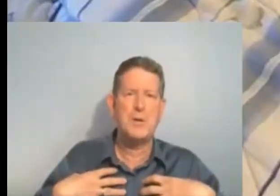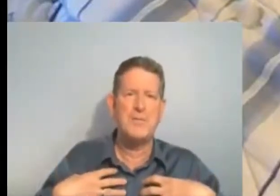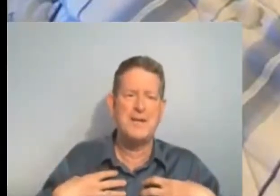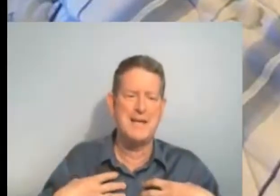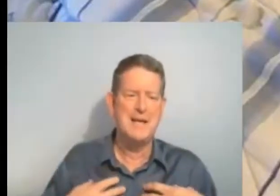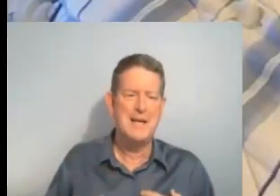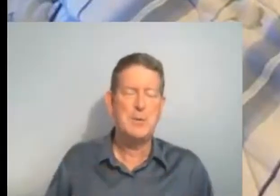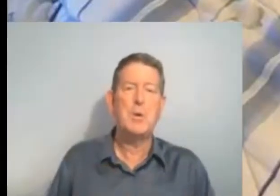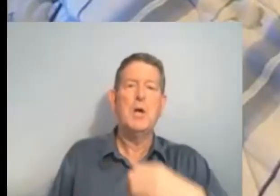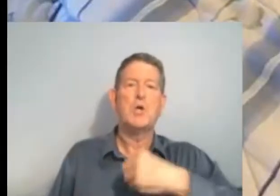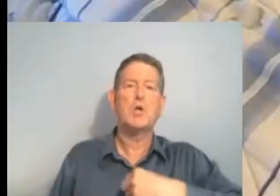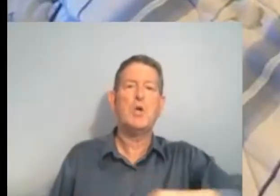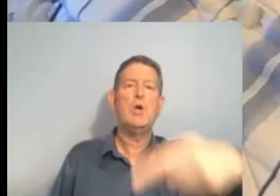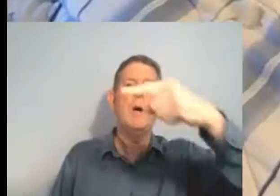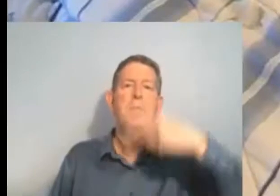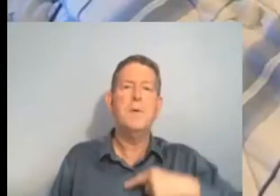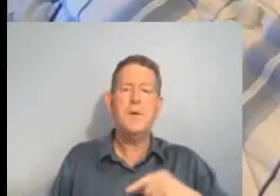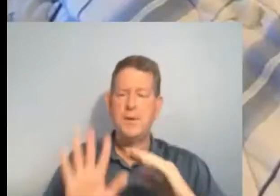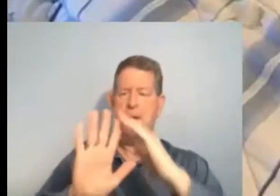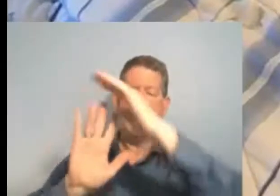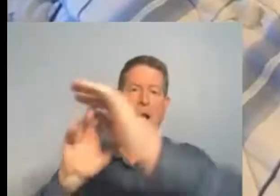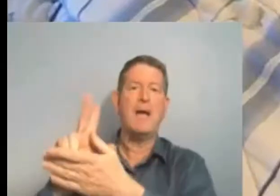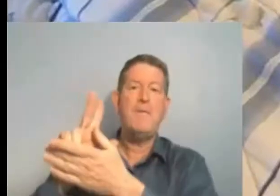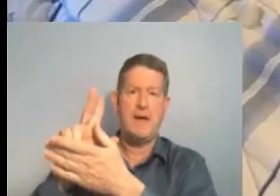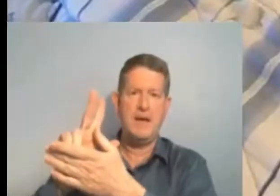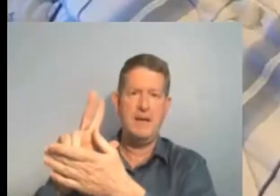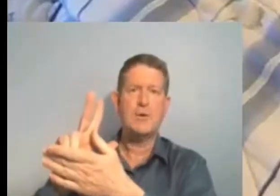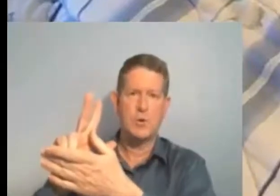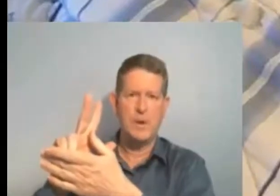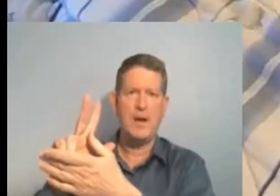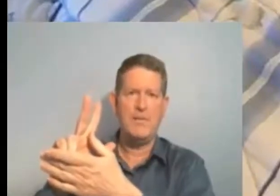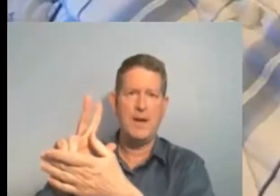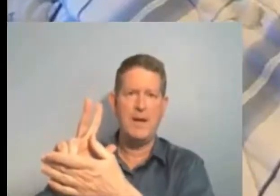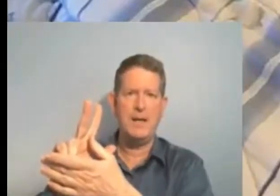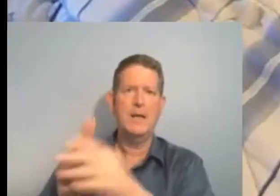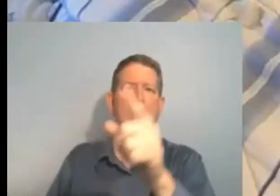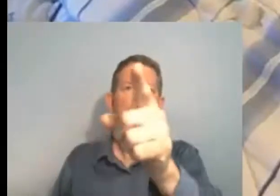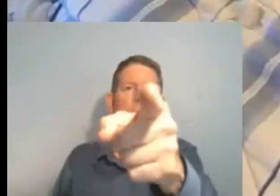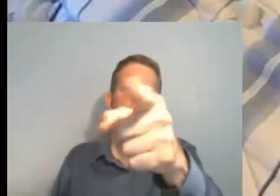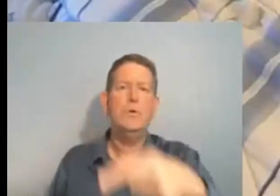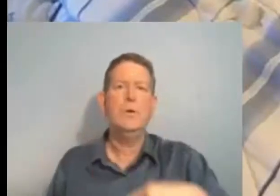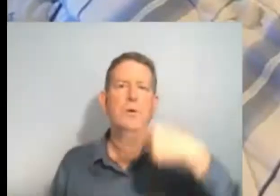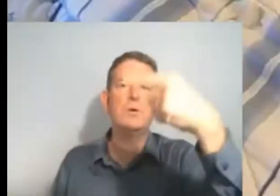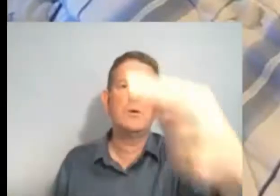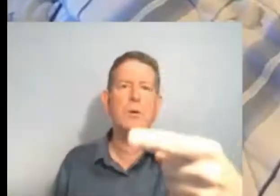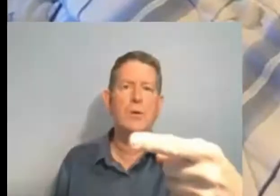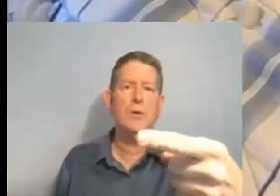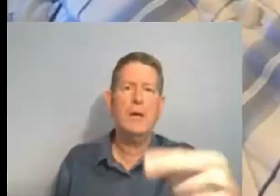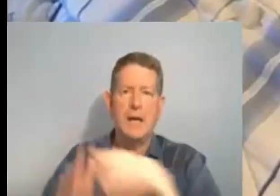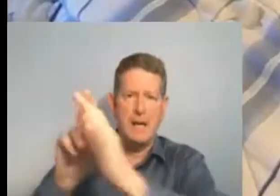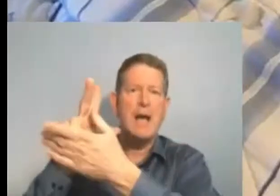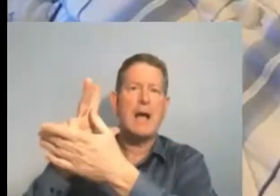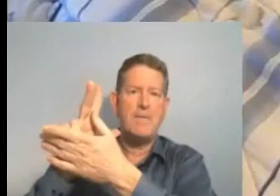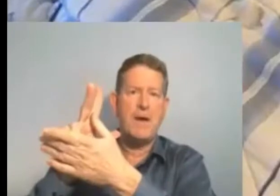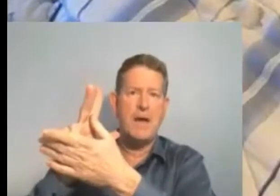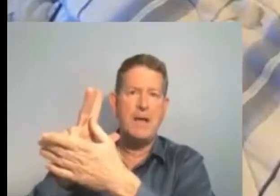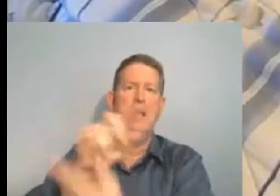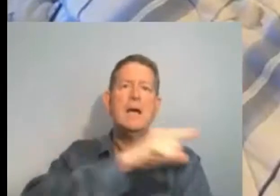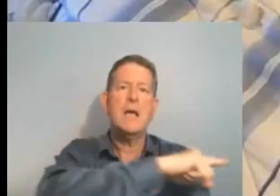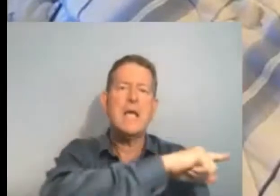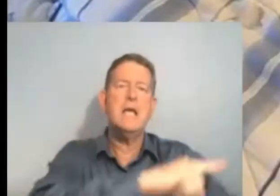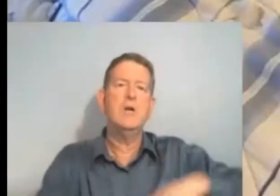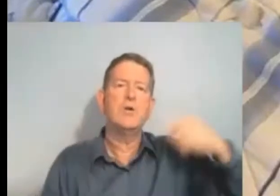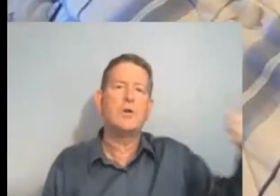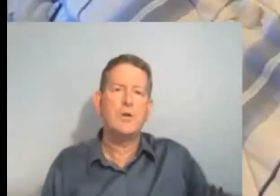ça, c'est se réveiller. Donc, je me réveille. Tu te